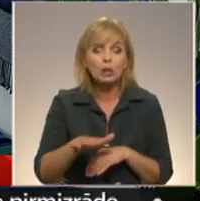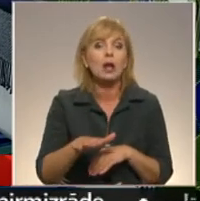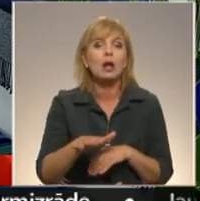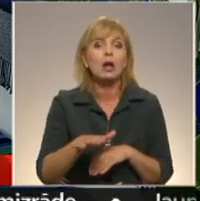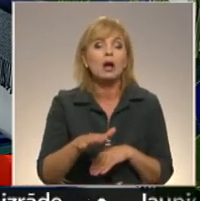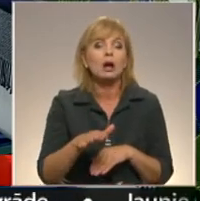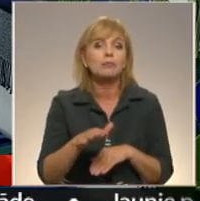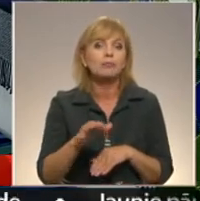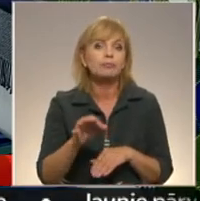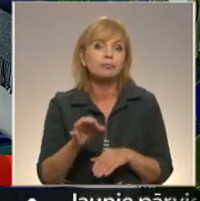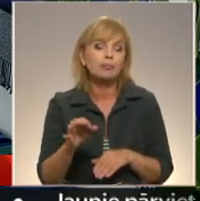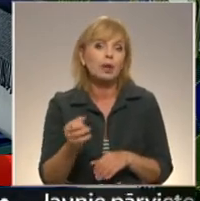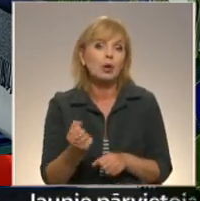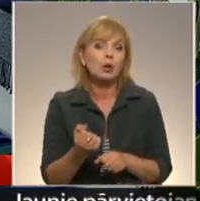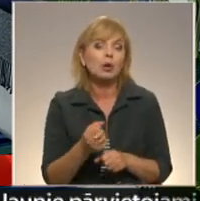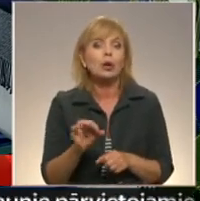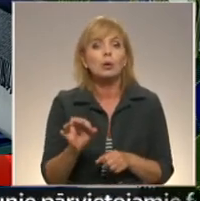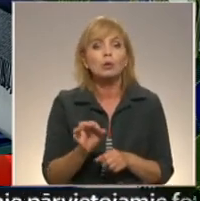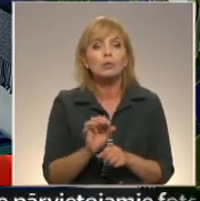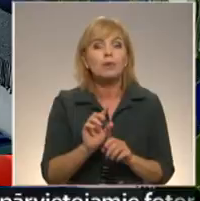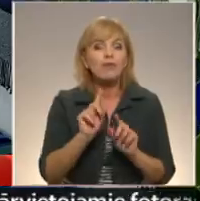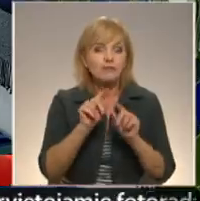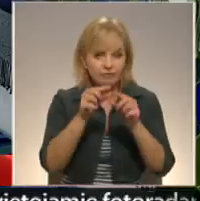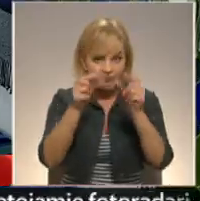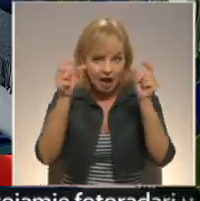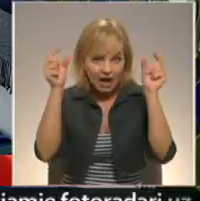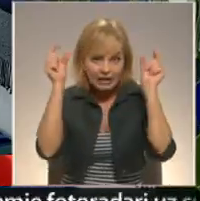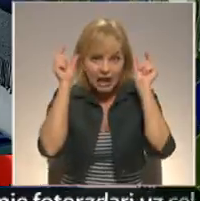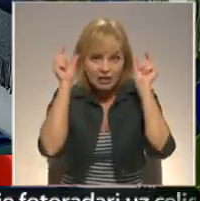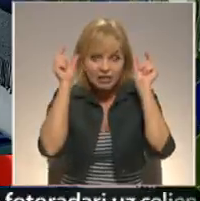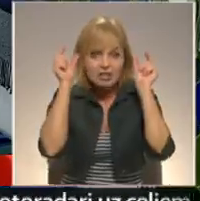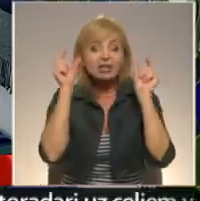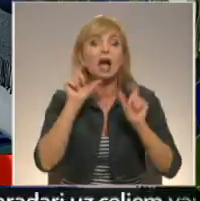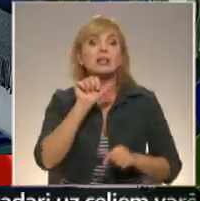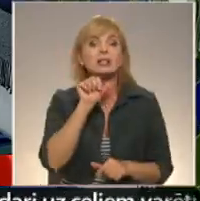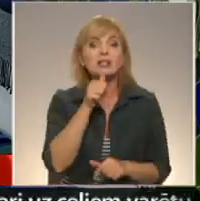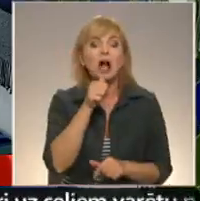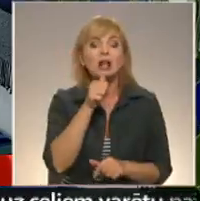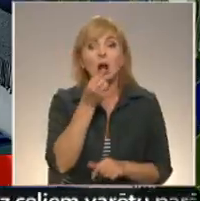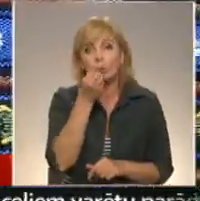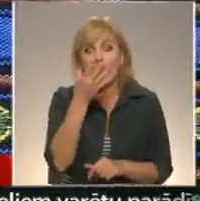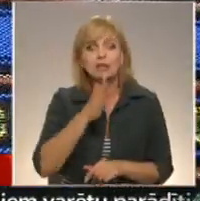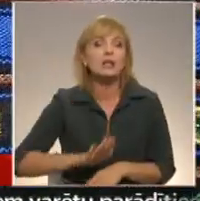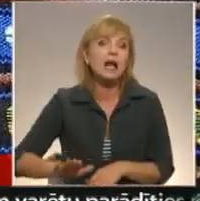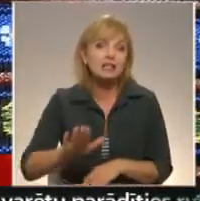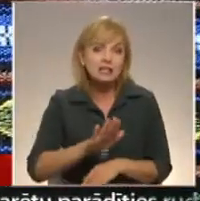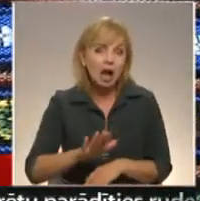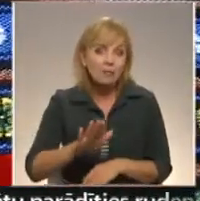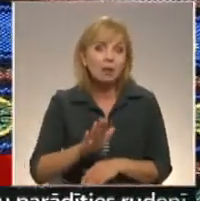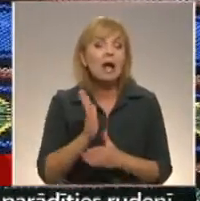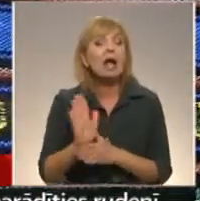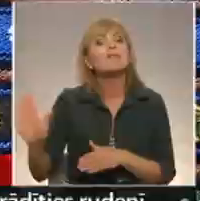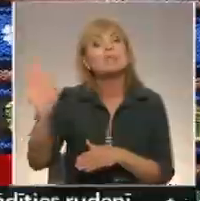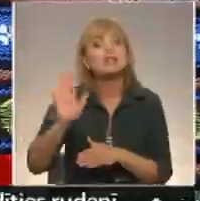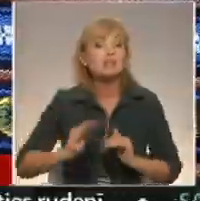Uztaisījām tad to tādu vainadziņu riņķi zaļai rozītei. Nu, tā būtu Zemgale. No Vidzemes